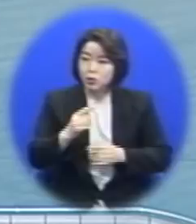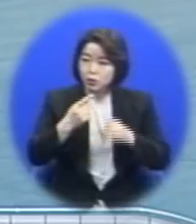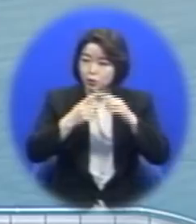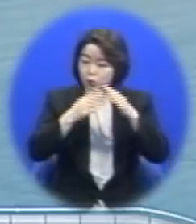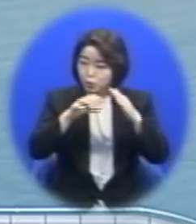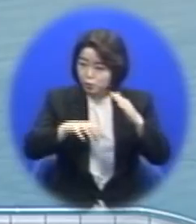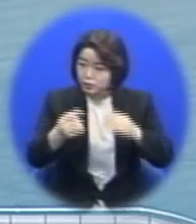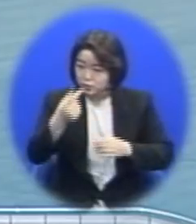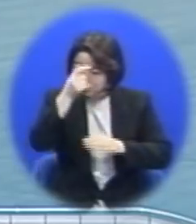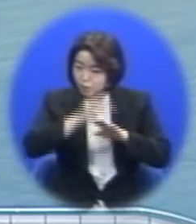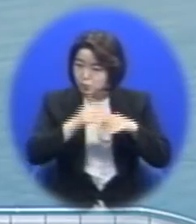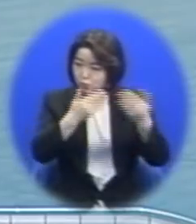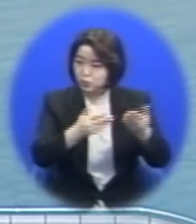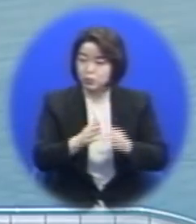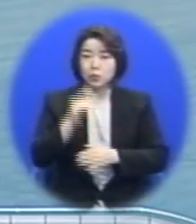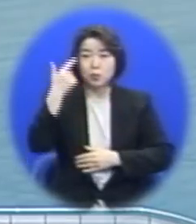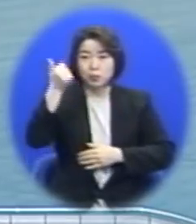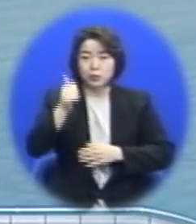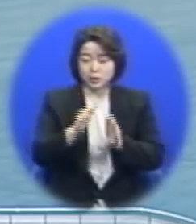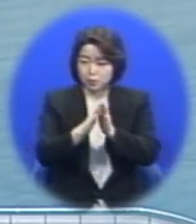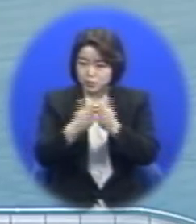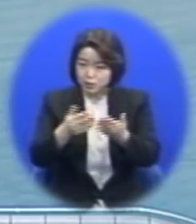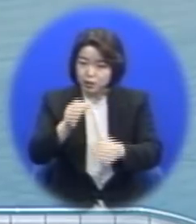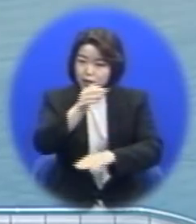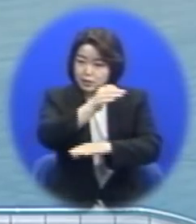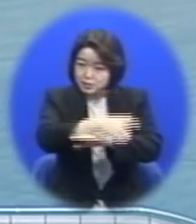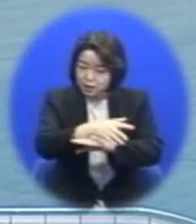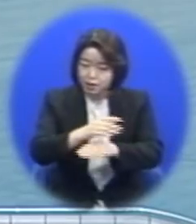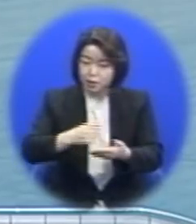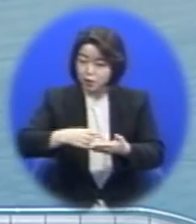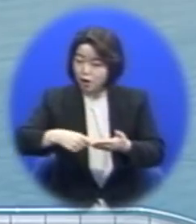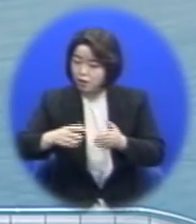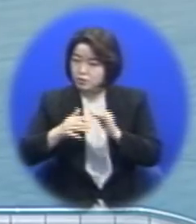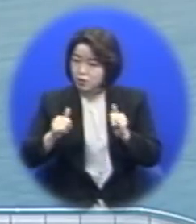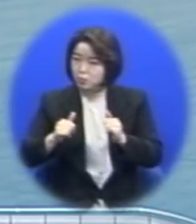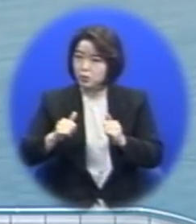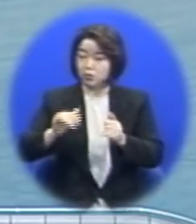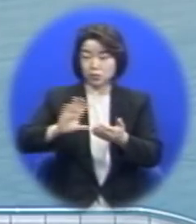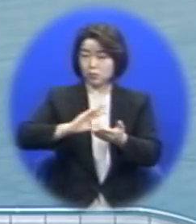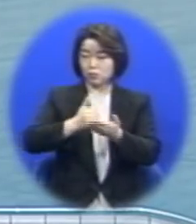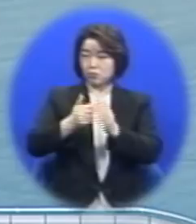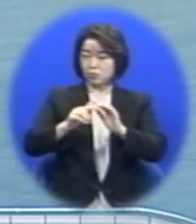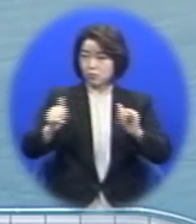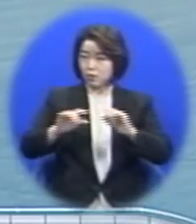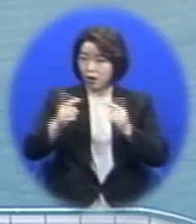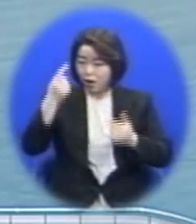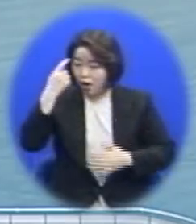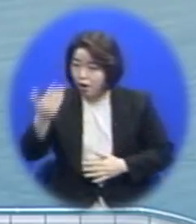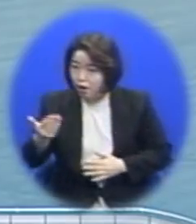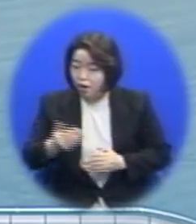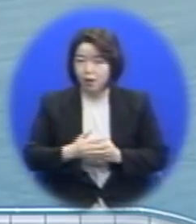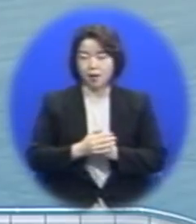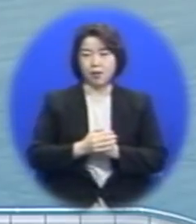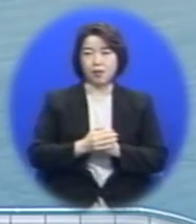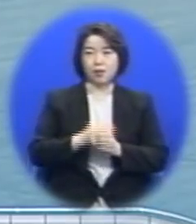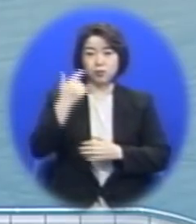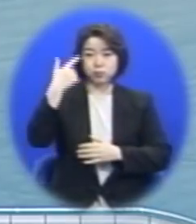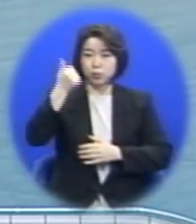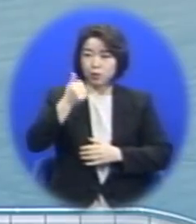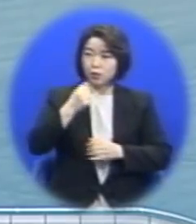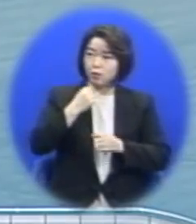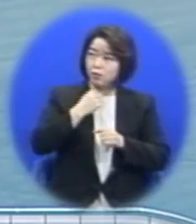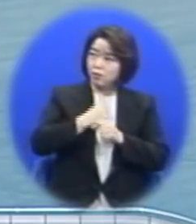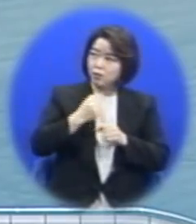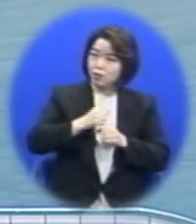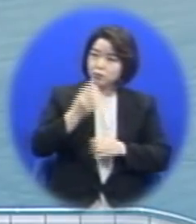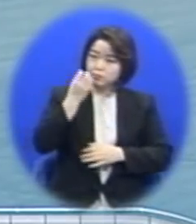예배드리고 목사님의 책을 구입해 가는 사람이 그리스도인이 아니라는 겁니다. 목사님이 너무 어이가 없어서